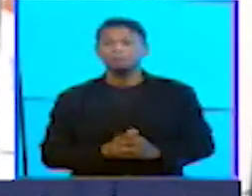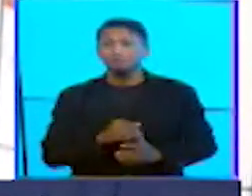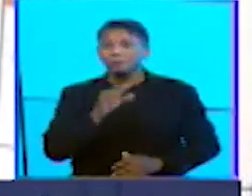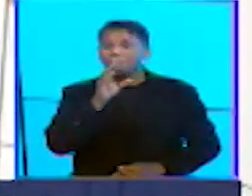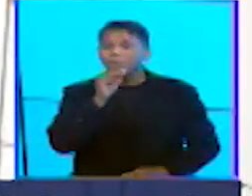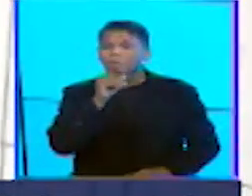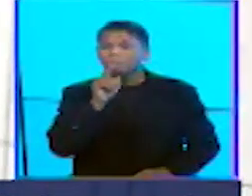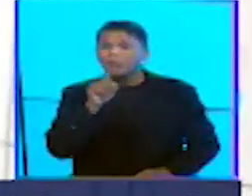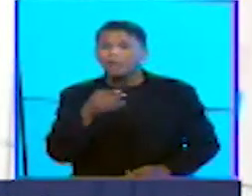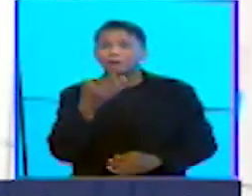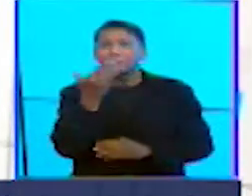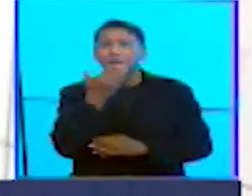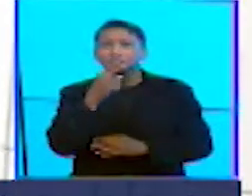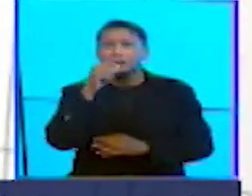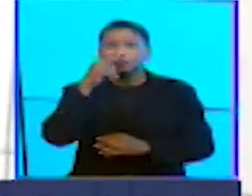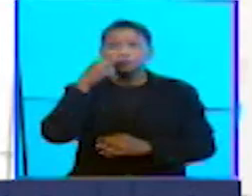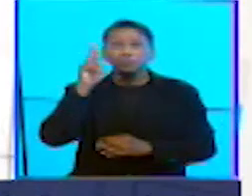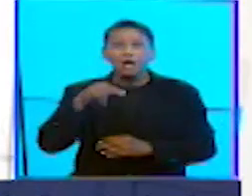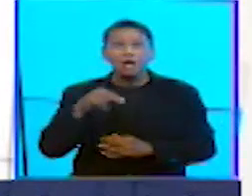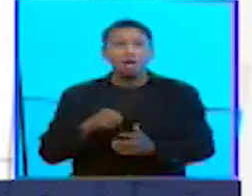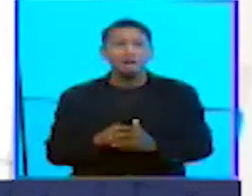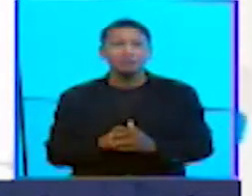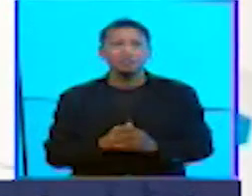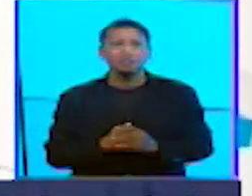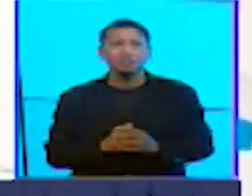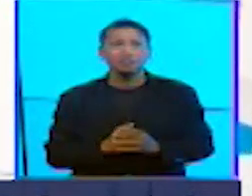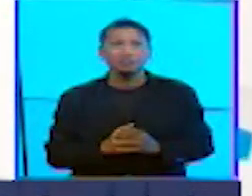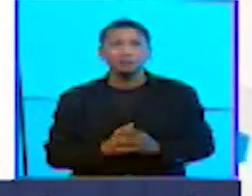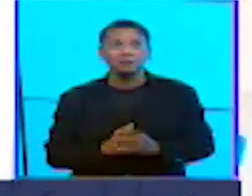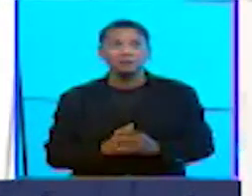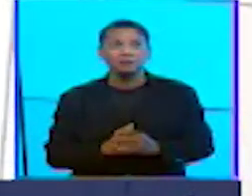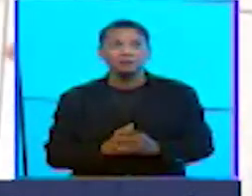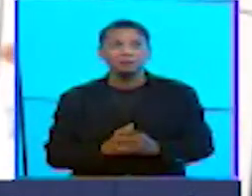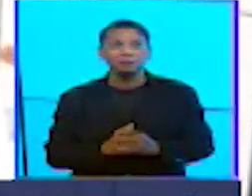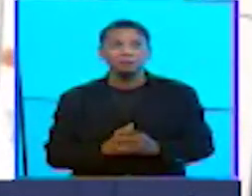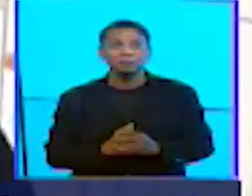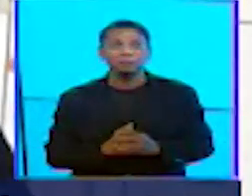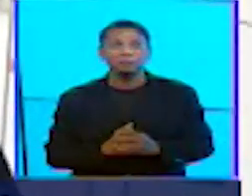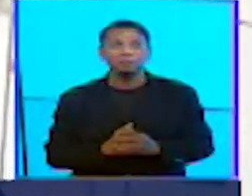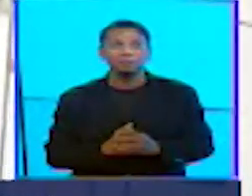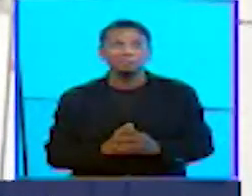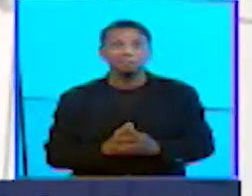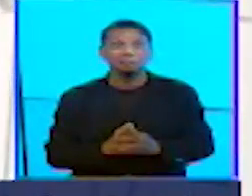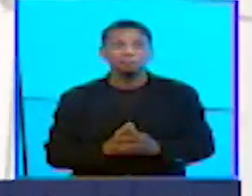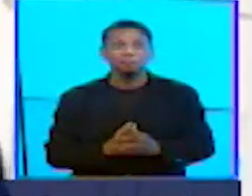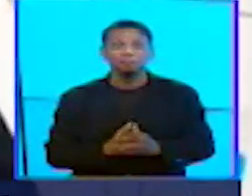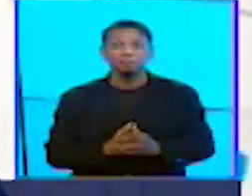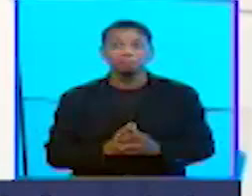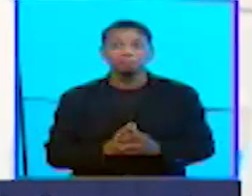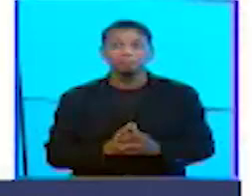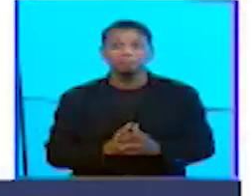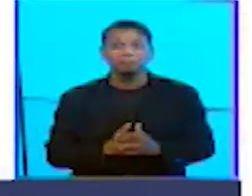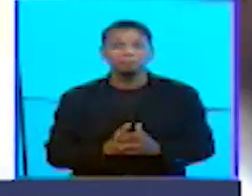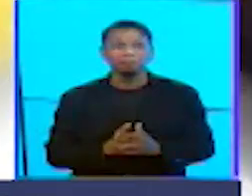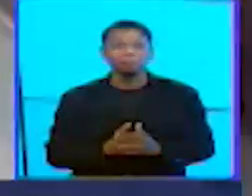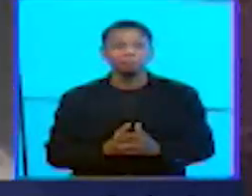cina makanan cina di tengah jalan gitu. Itu para pedagang apa? Ya pedagang, pedagang icalan sadayana. Sadayana icalan